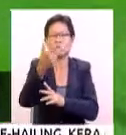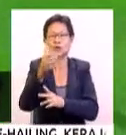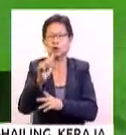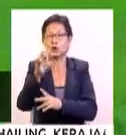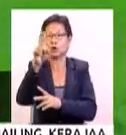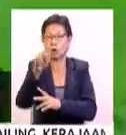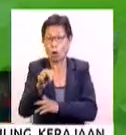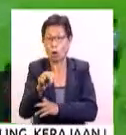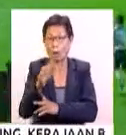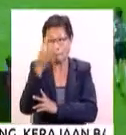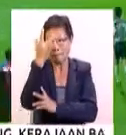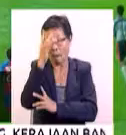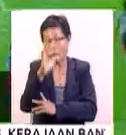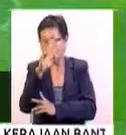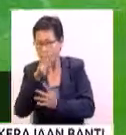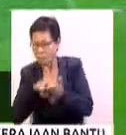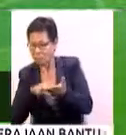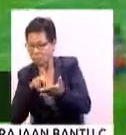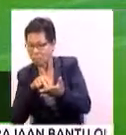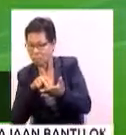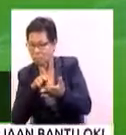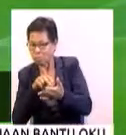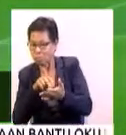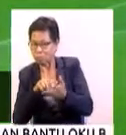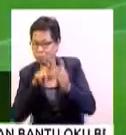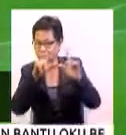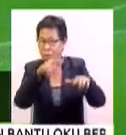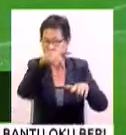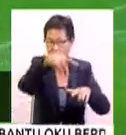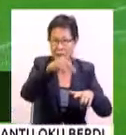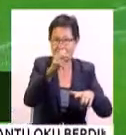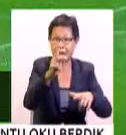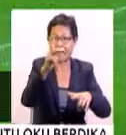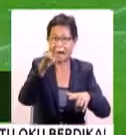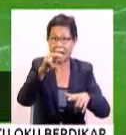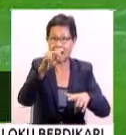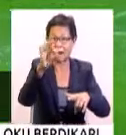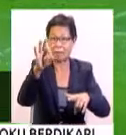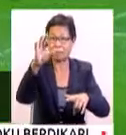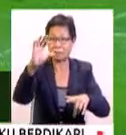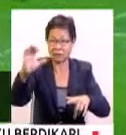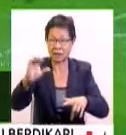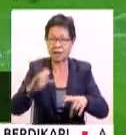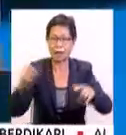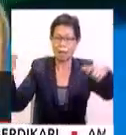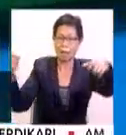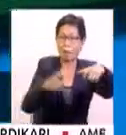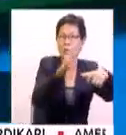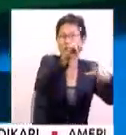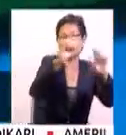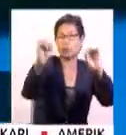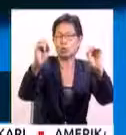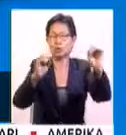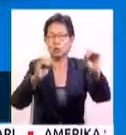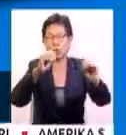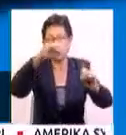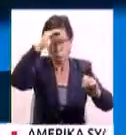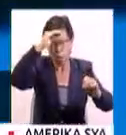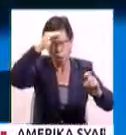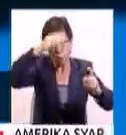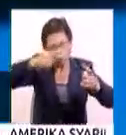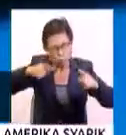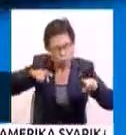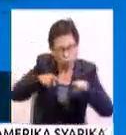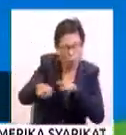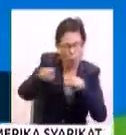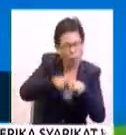Sherman bijak membaca peluang untuk meletakkan PKNS FC di depan 1-0. Harimau Selatan meningkatkan serangan namun